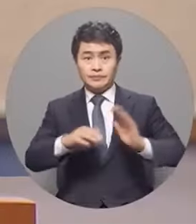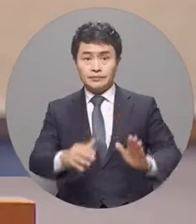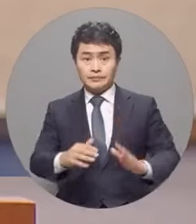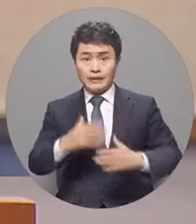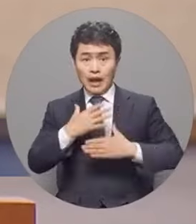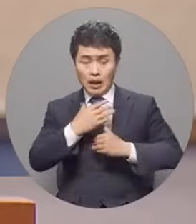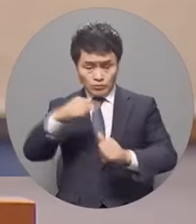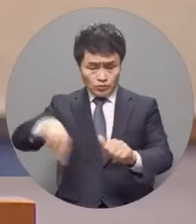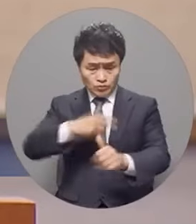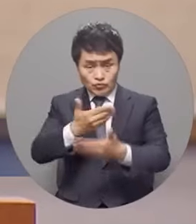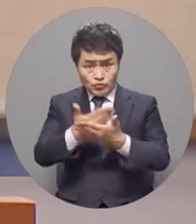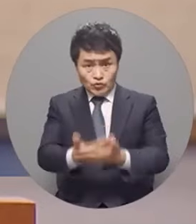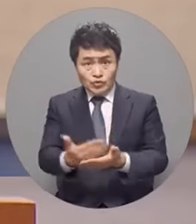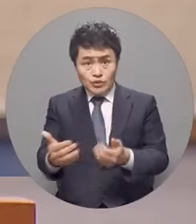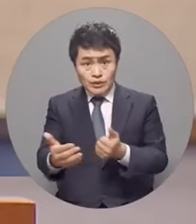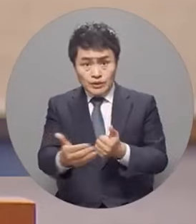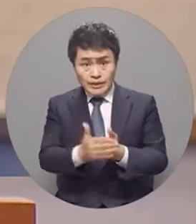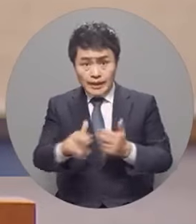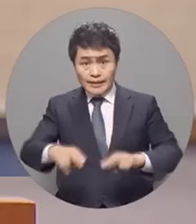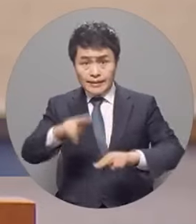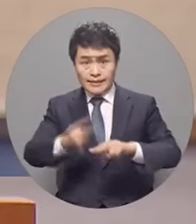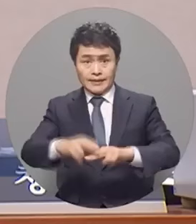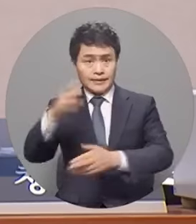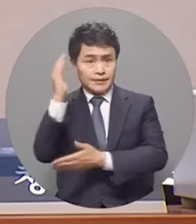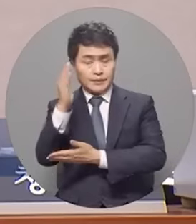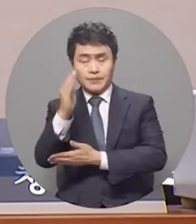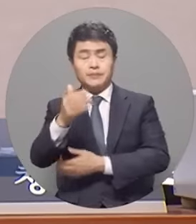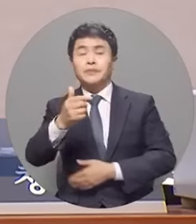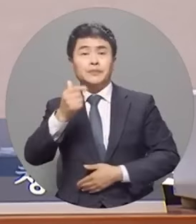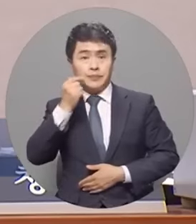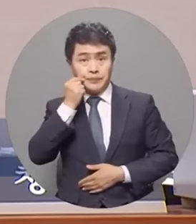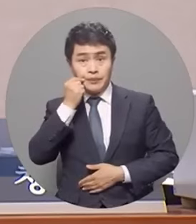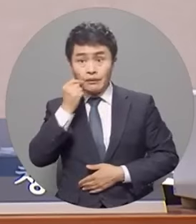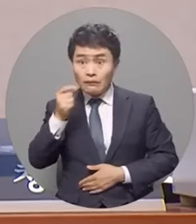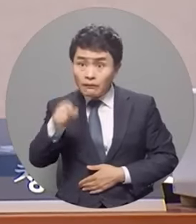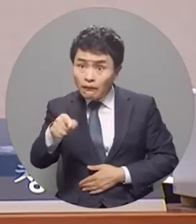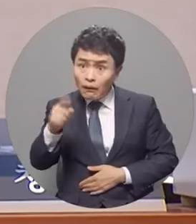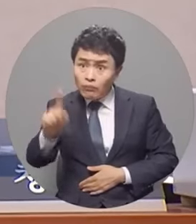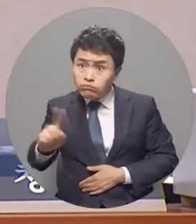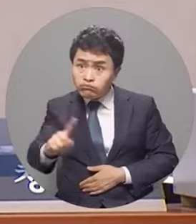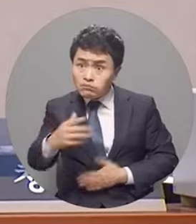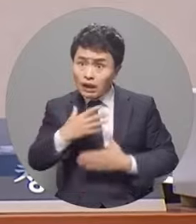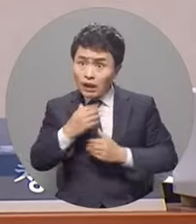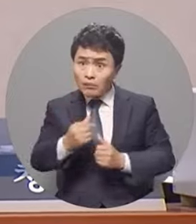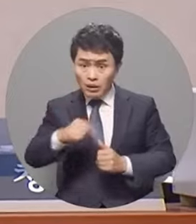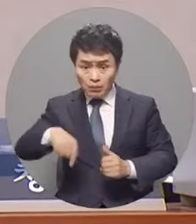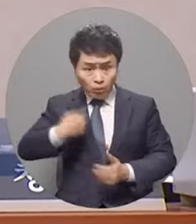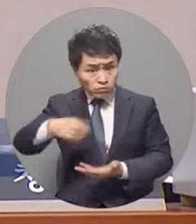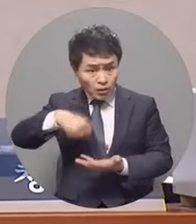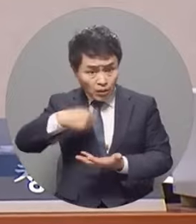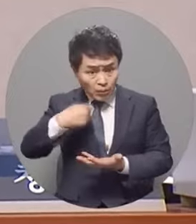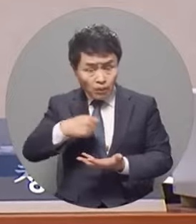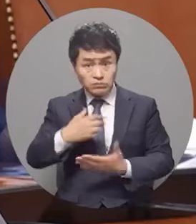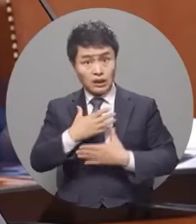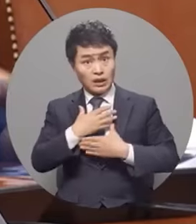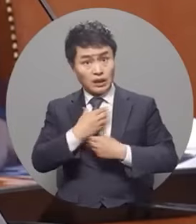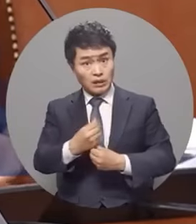중요한 사안이기 때문에 이제 대해서 답변드릴 수 없음을. 그게 뭐가 안보입니까? 본인이 밥 먹는 것도